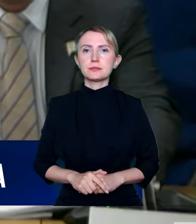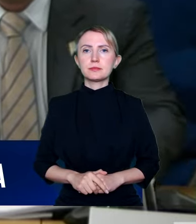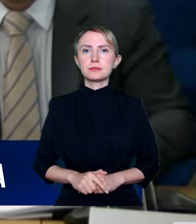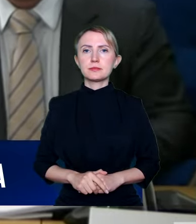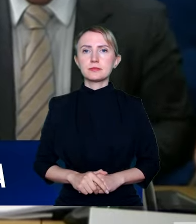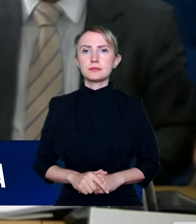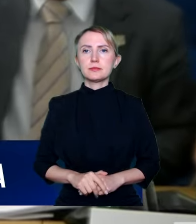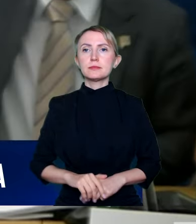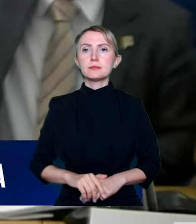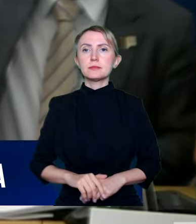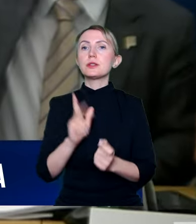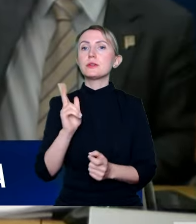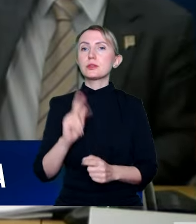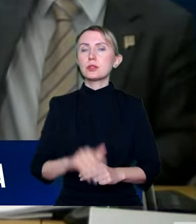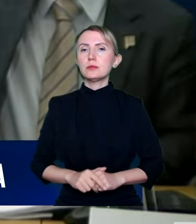Kto jest przeciw?